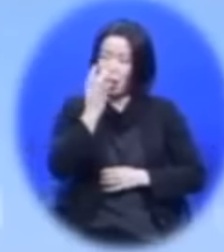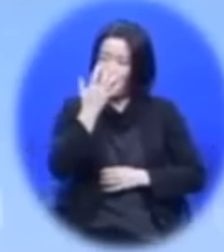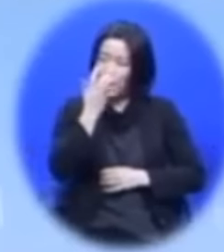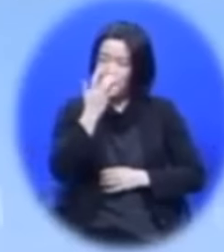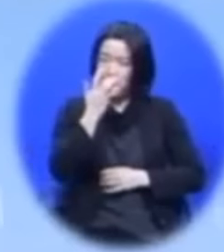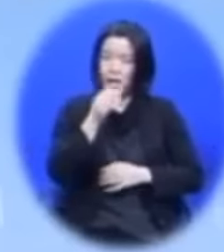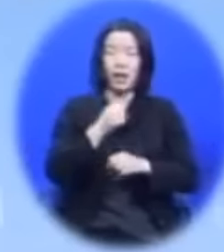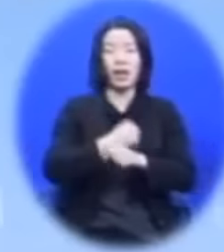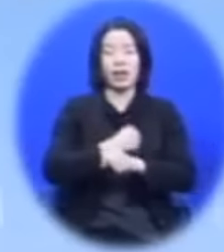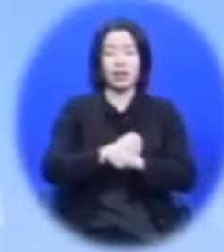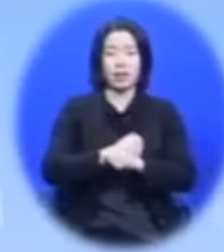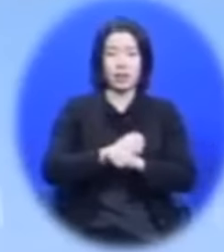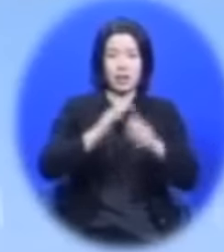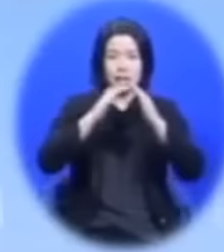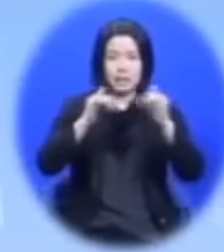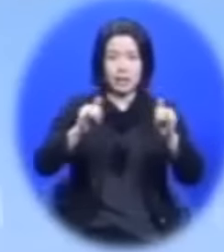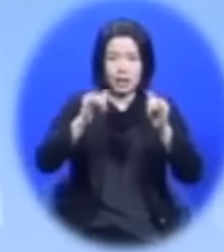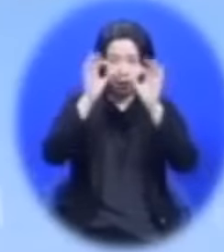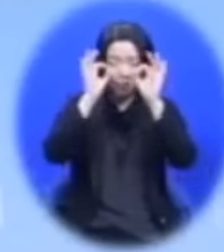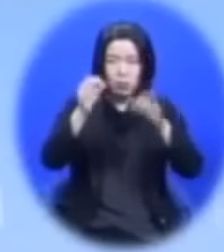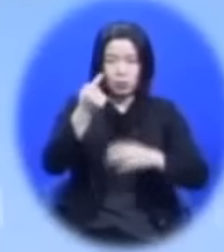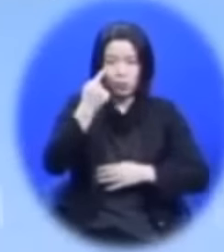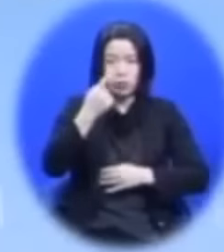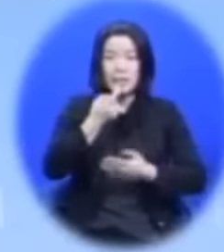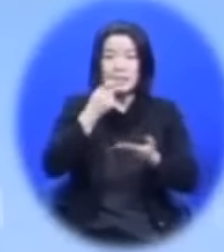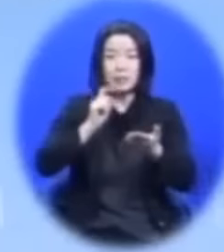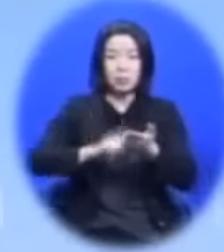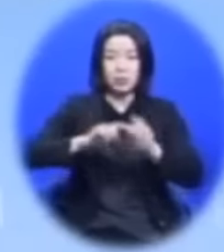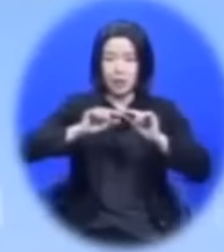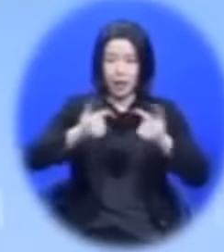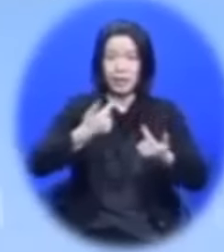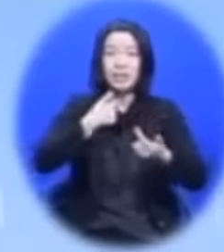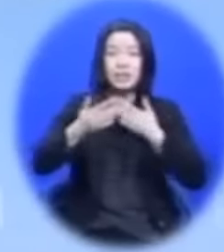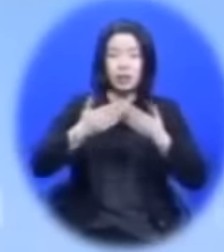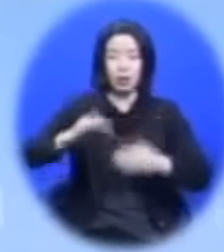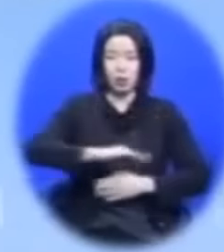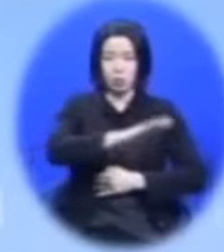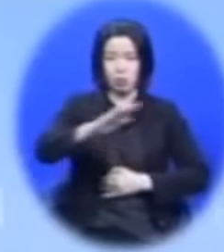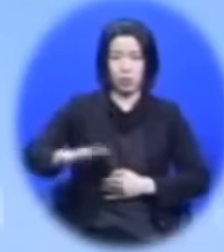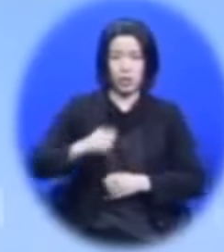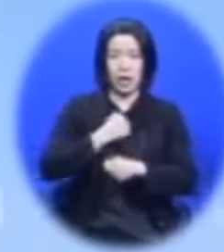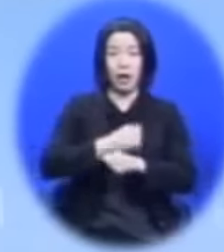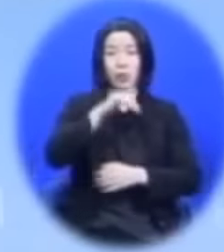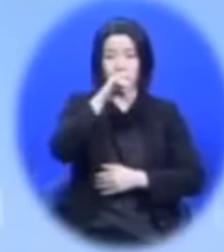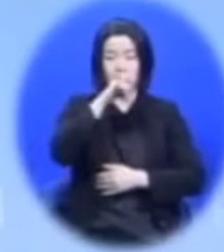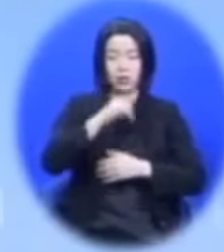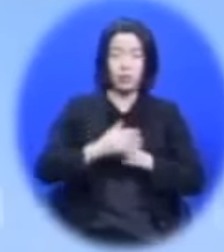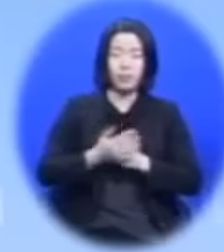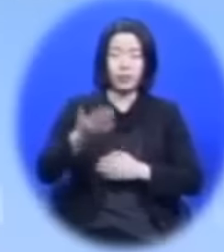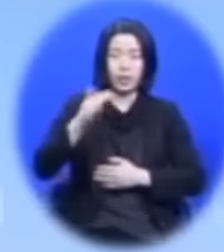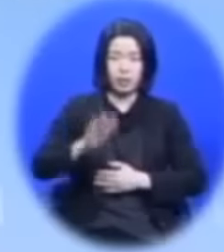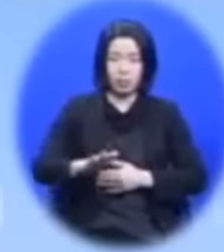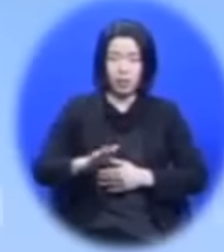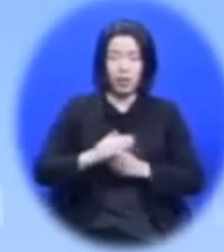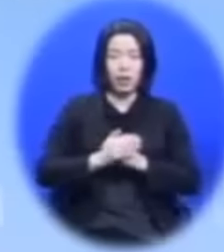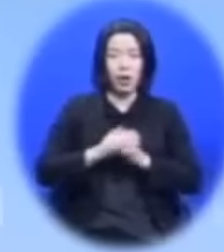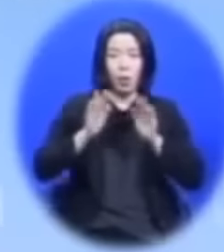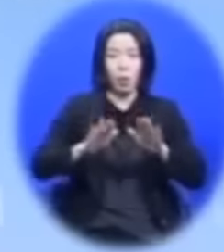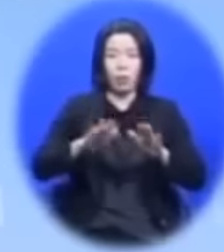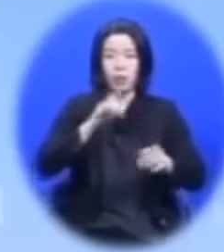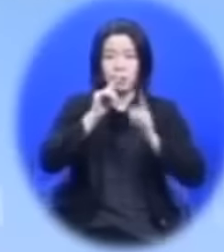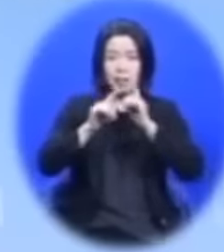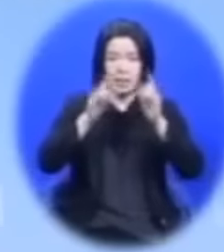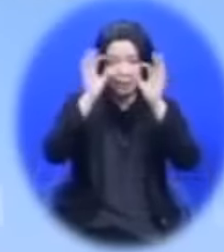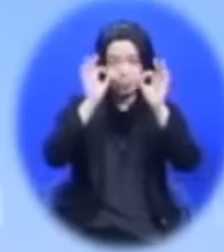애매하게 사람 보는 눈이 참 쉽지 않는 경험을 우리가 하고 있잖아요. 그런데 오늘 말씀해